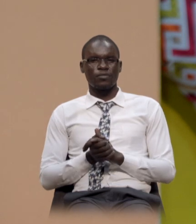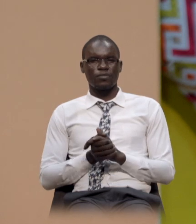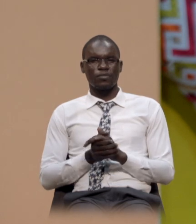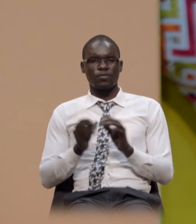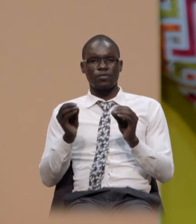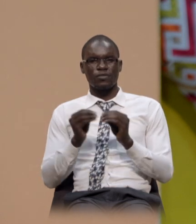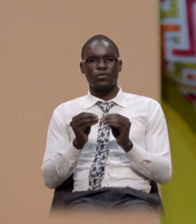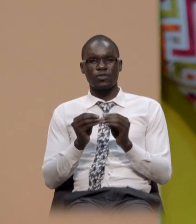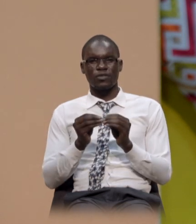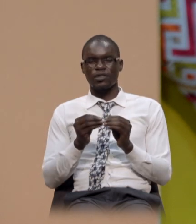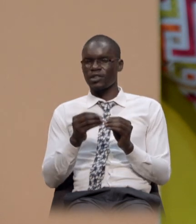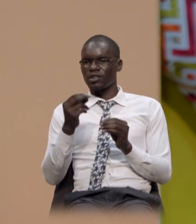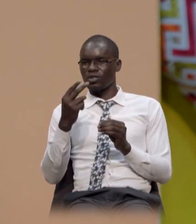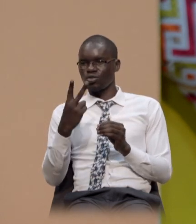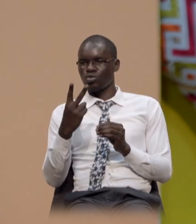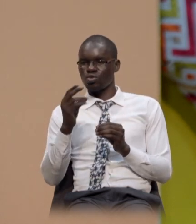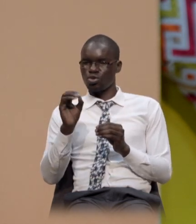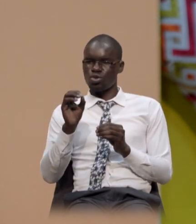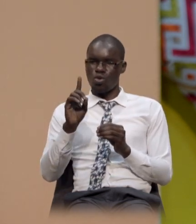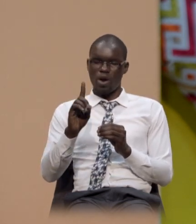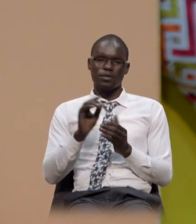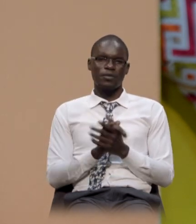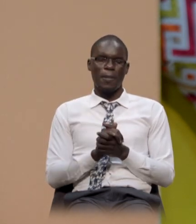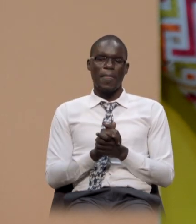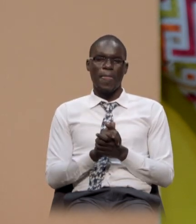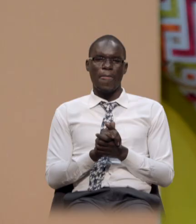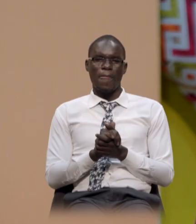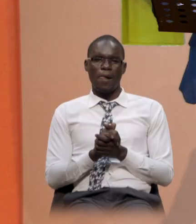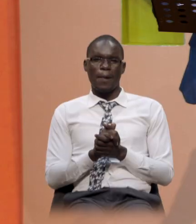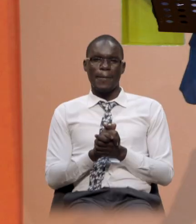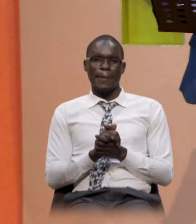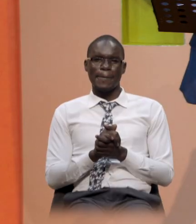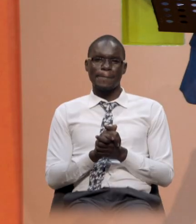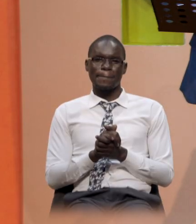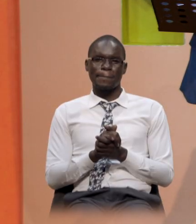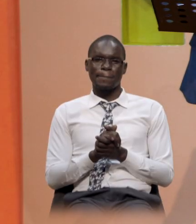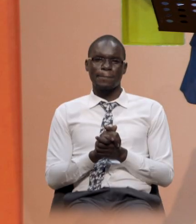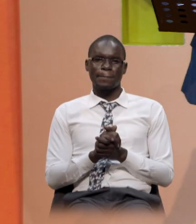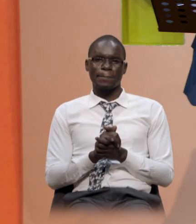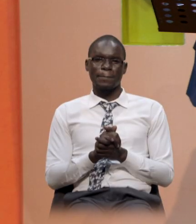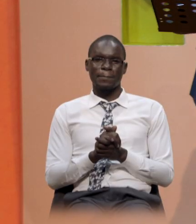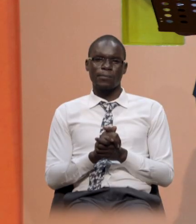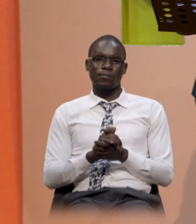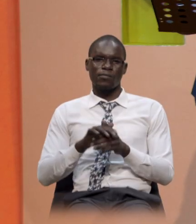nambari 201, Hunipenda Pia. Tuimbe pamoja.